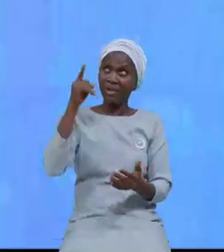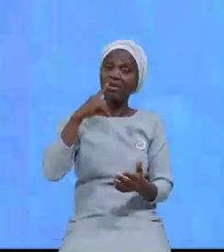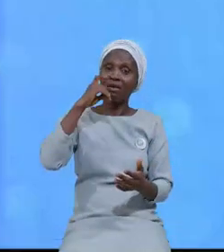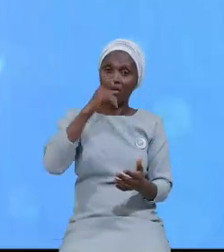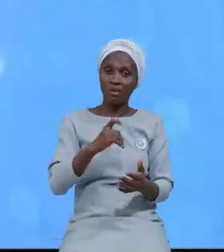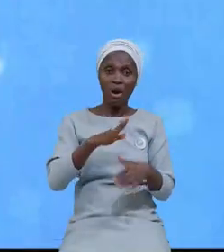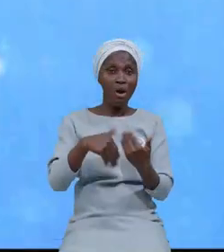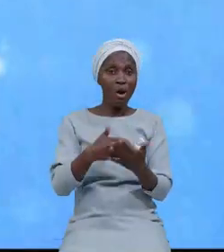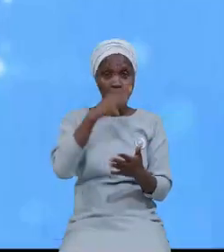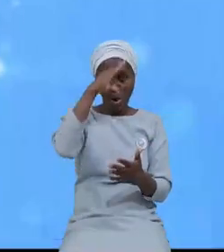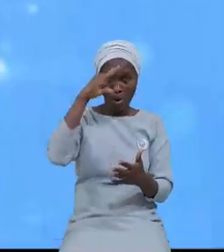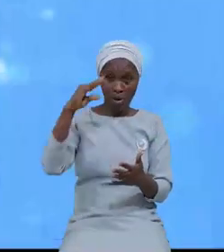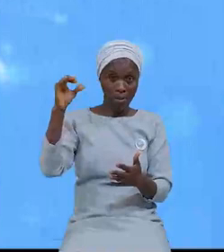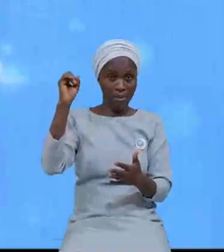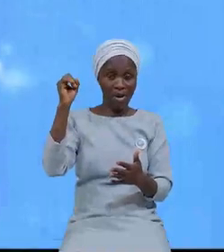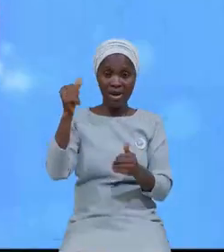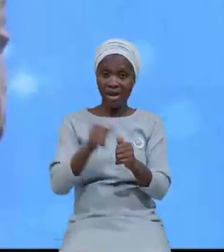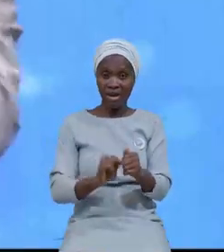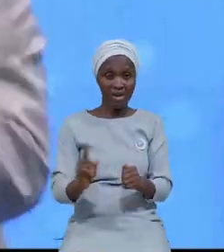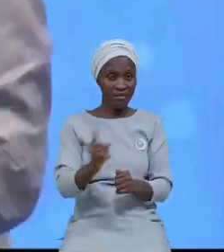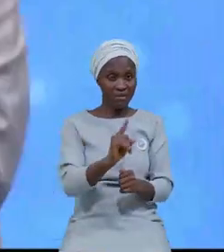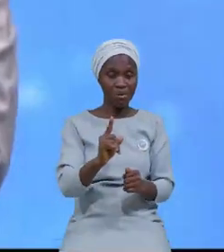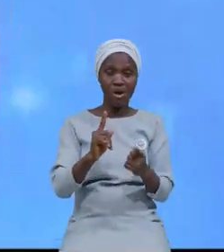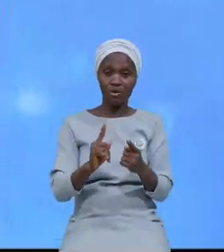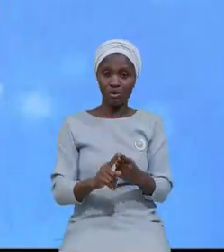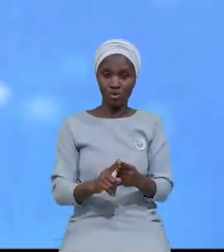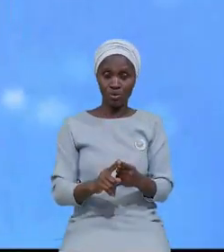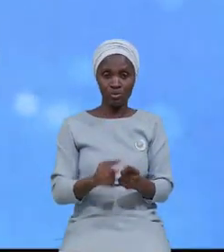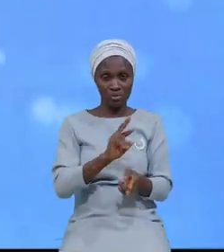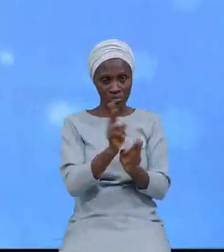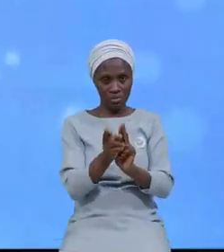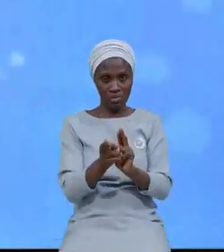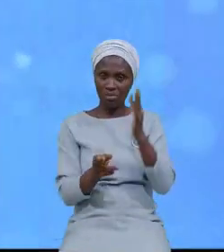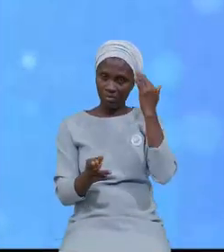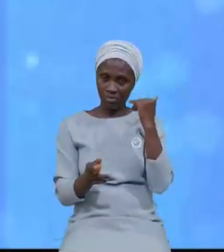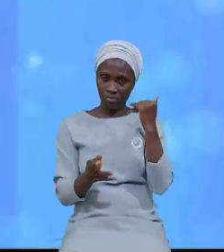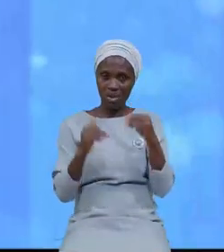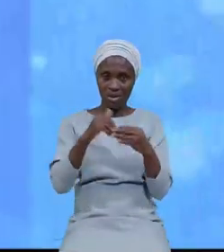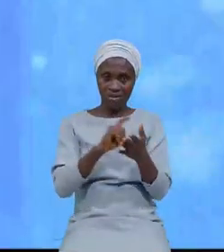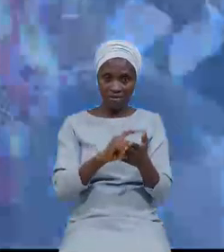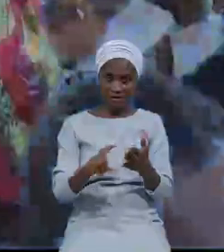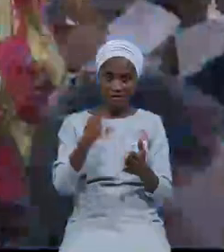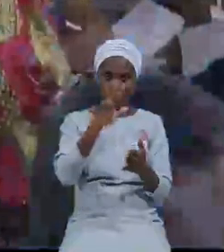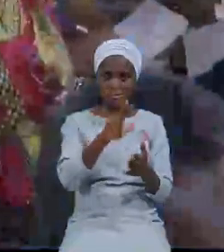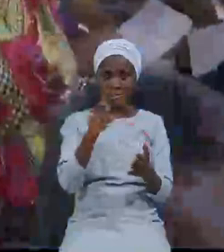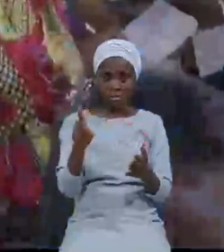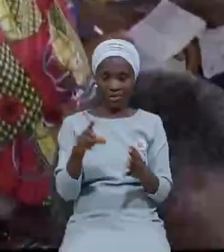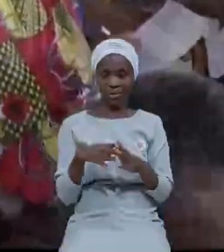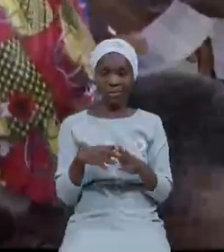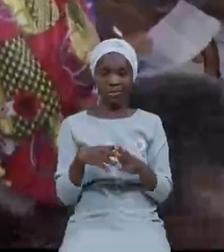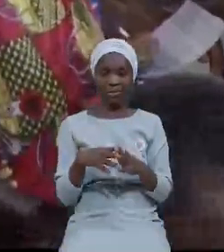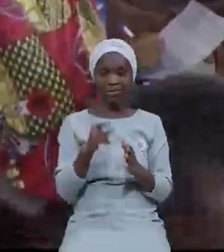ordonne à tous les hommes en tout lieu à qu' a se repentir verset 3